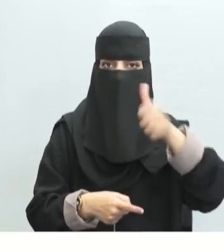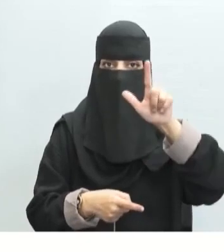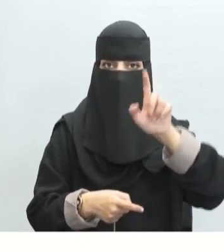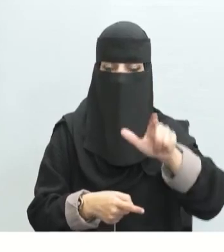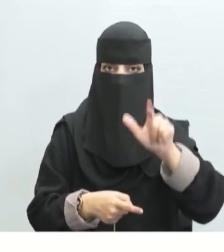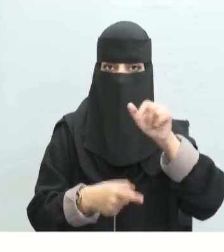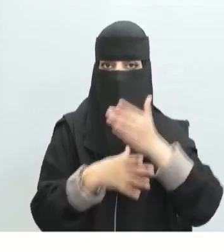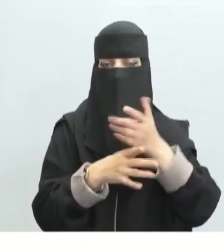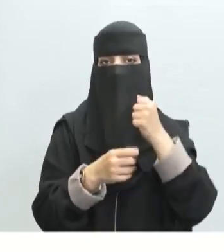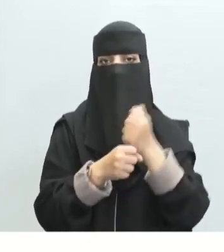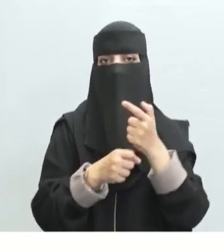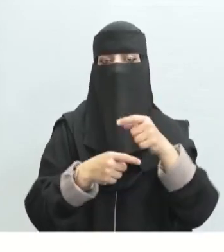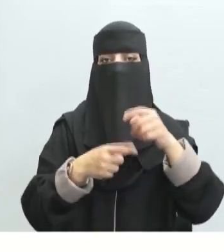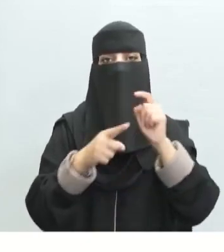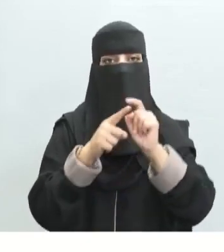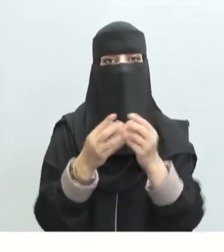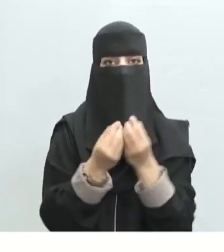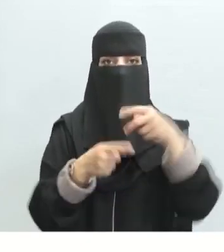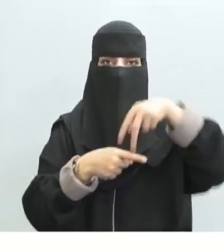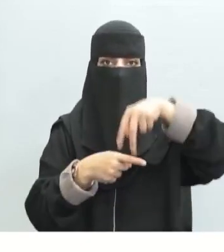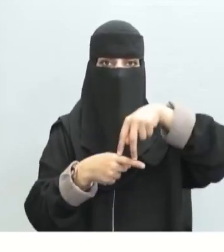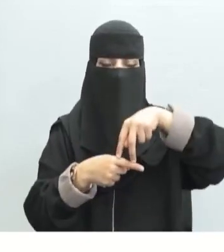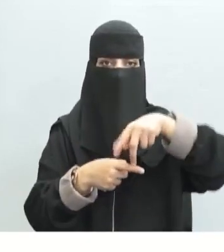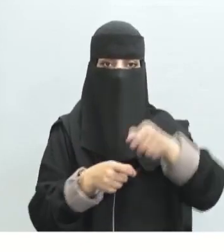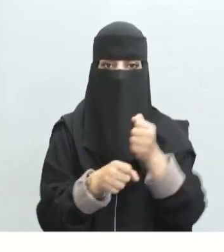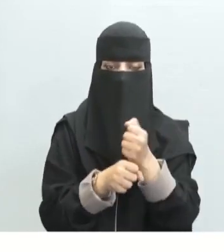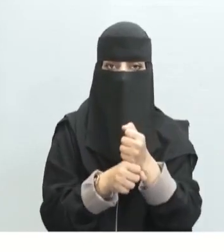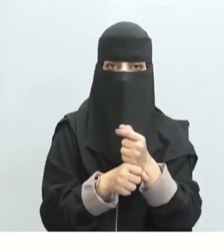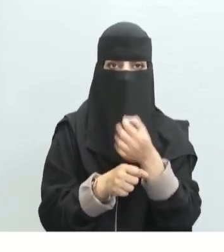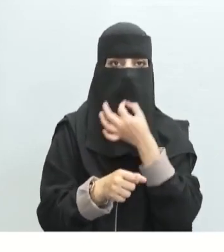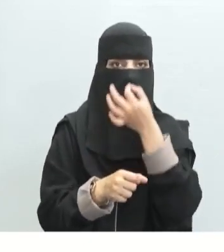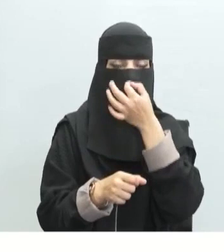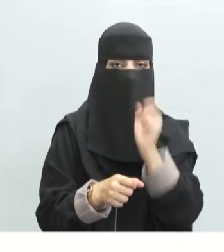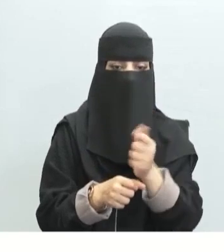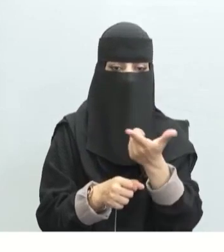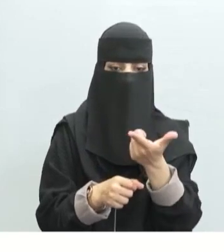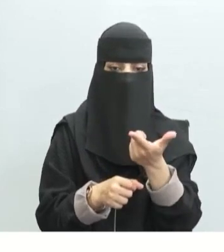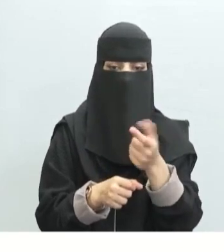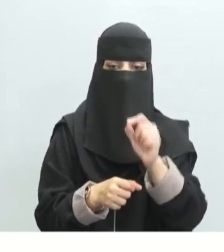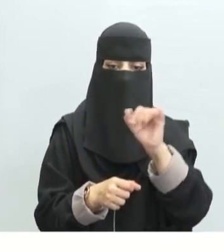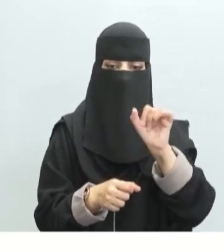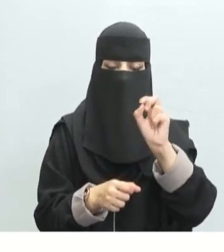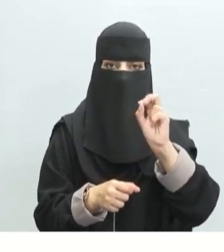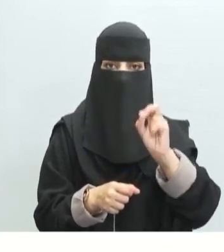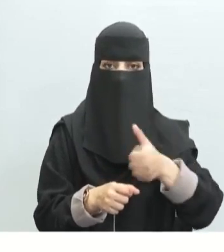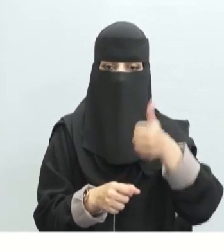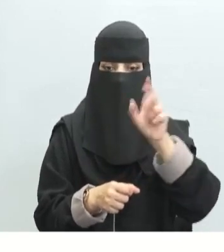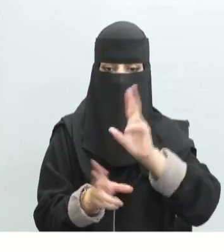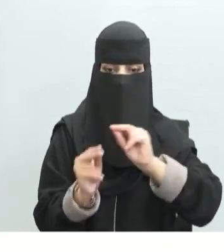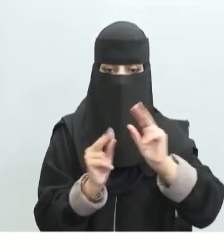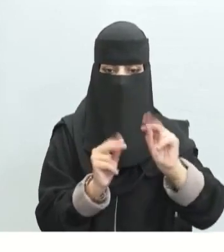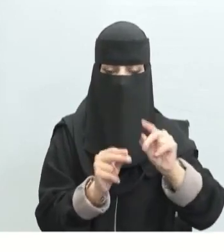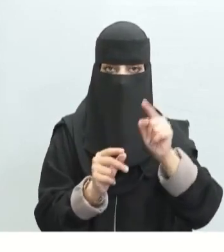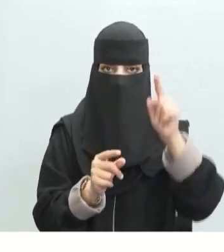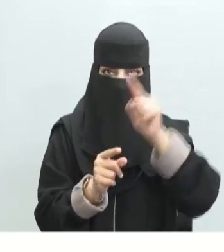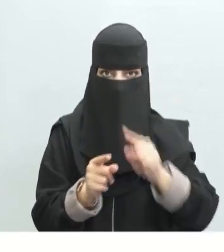نوجدها من خلال النسبه المثلثيه ويستعمل الرمز غريقي يتا ونرمز للثا كذا زي